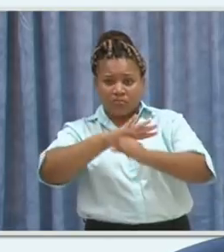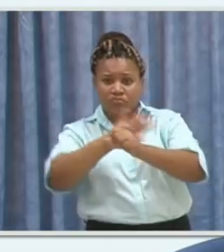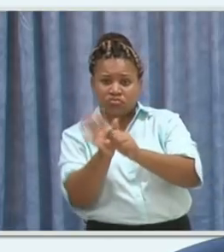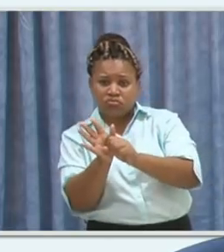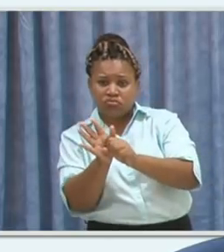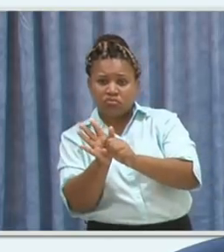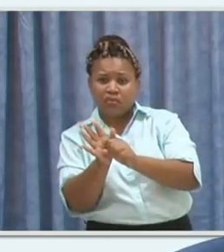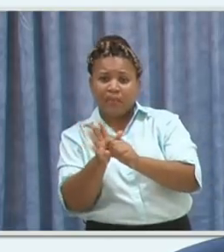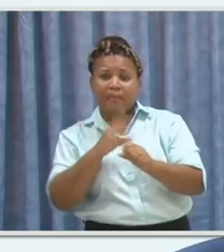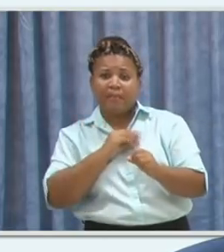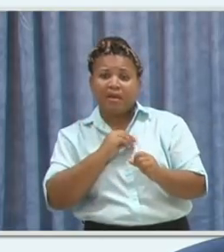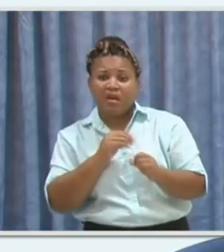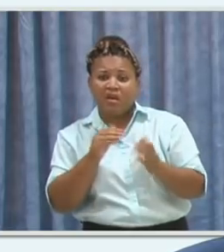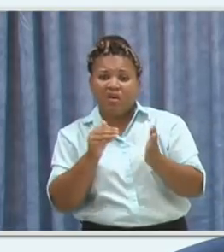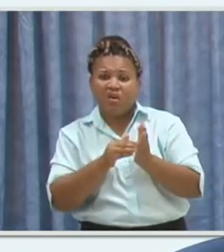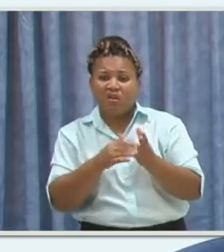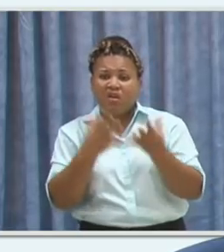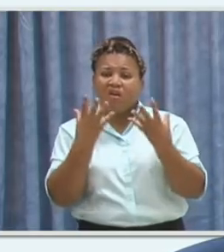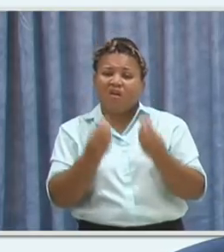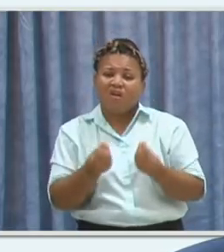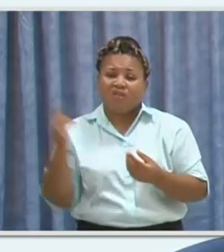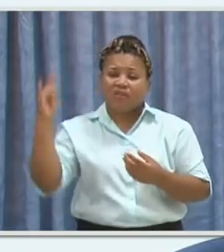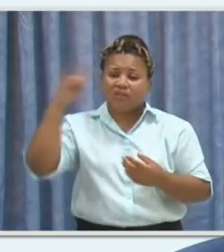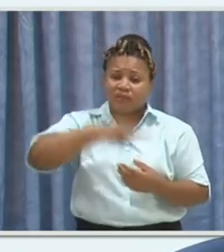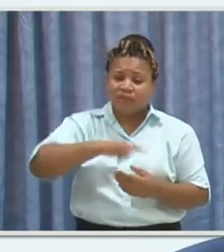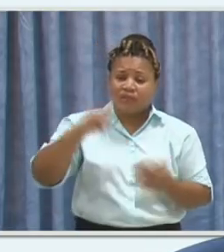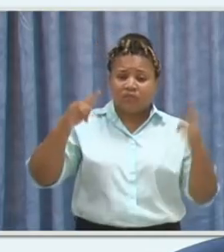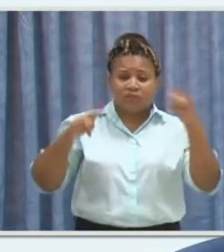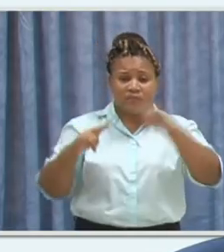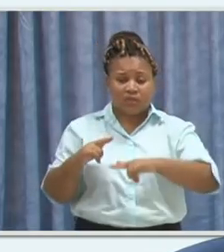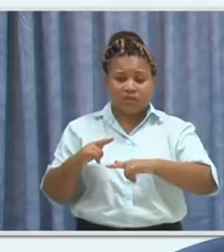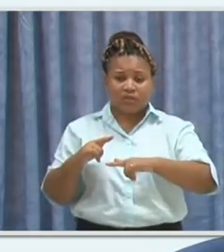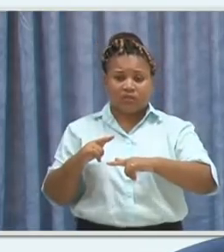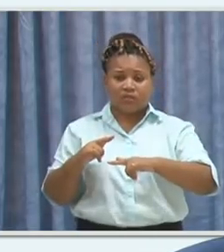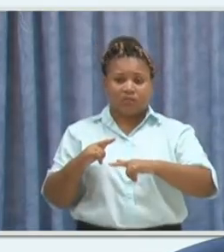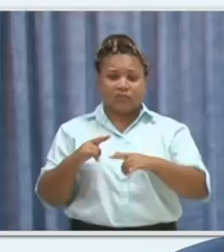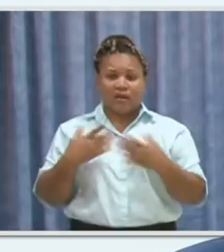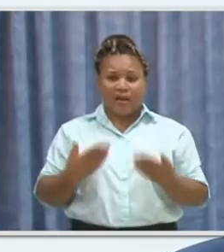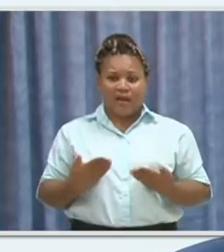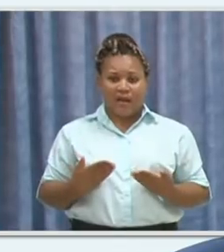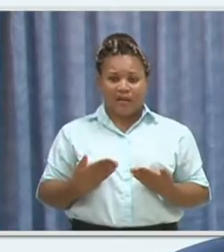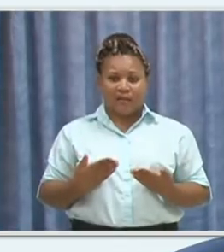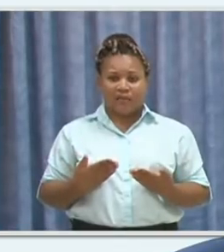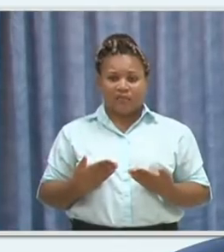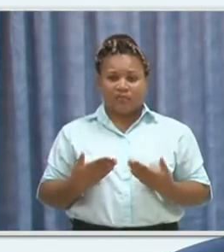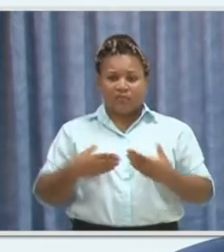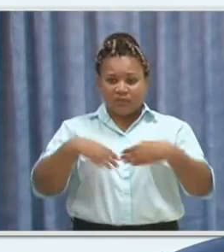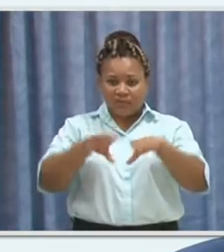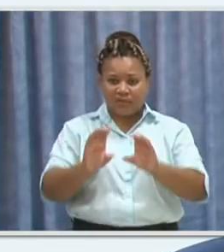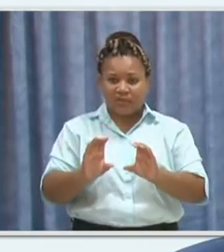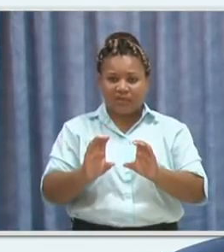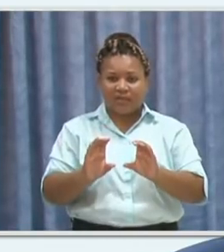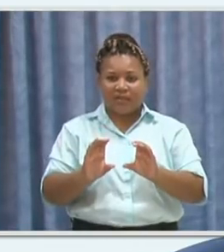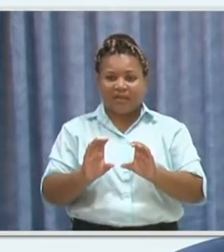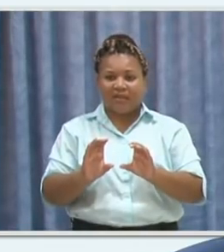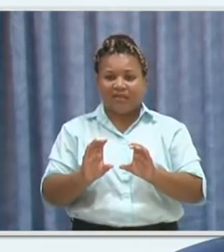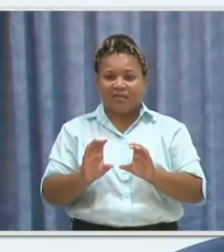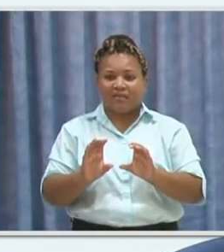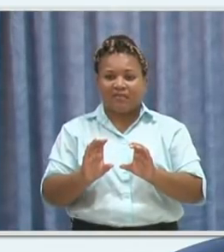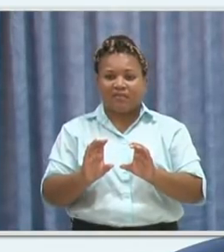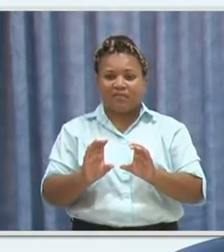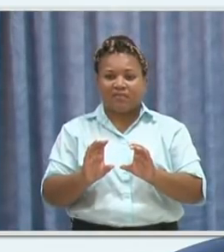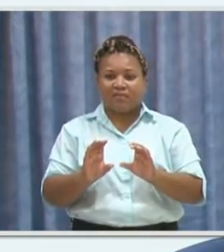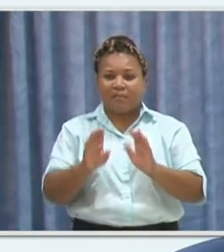peut-être is there quelque chose qui cargo et faire pour que ça vraiment Mike a tourne dans la cour quand même tout à fait les autres 14